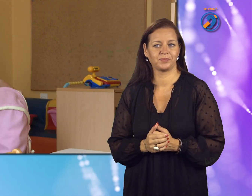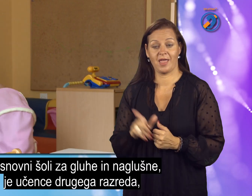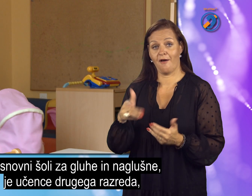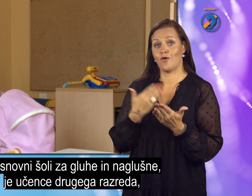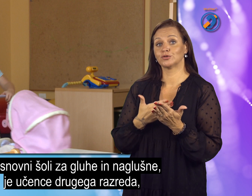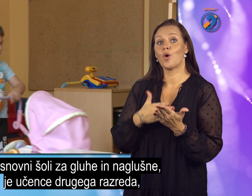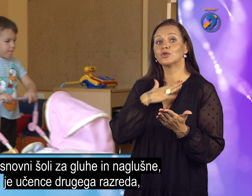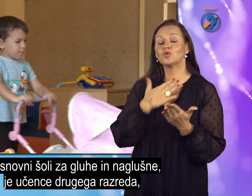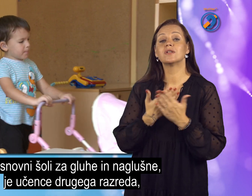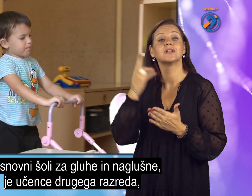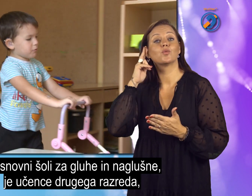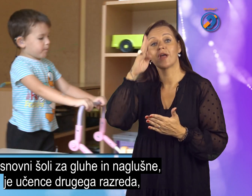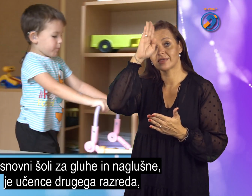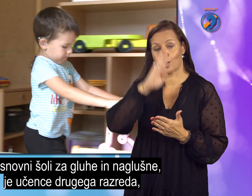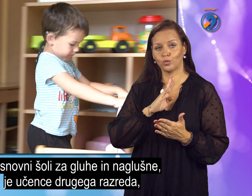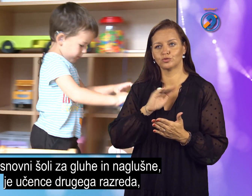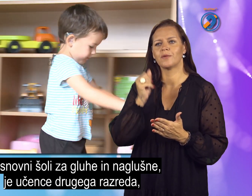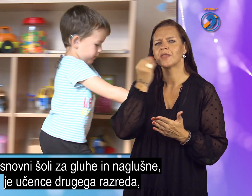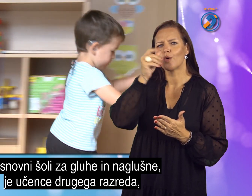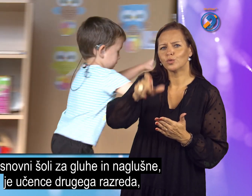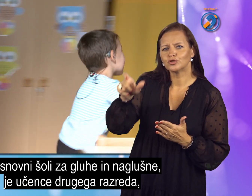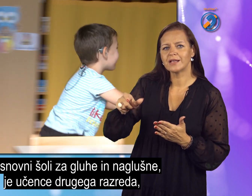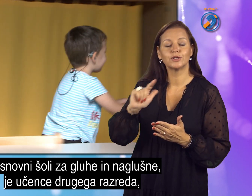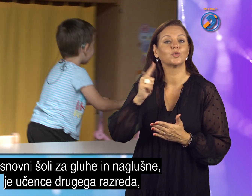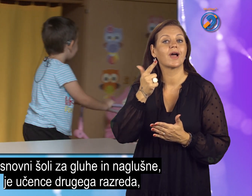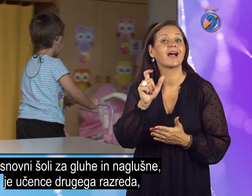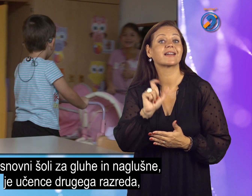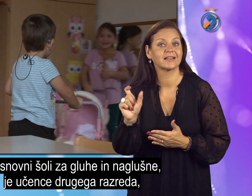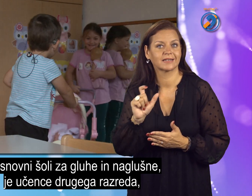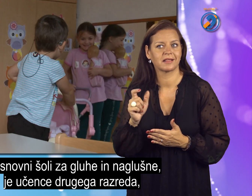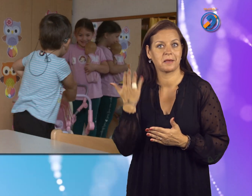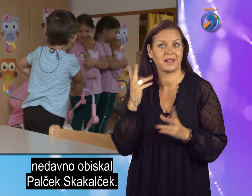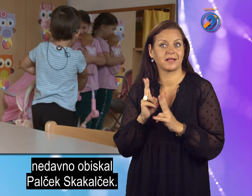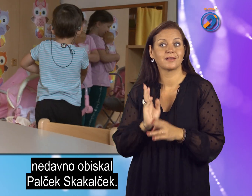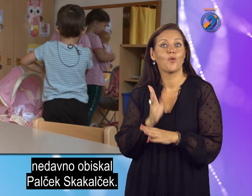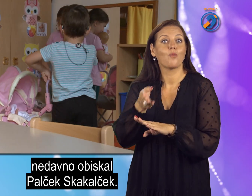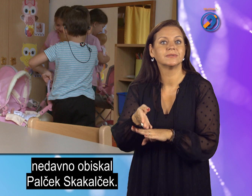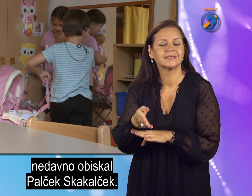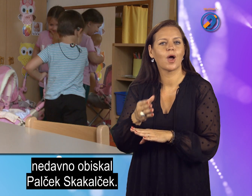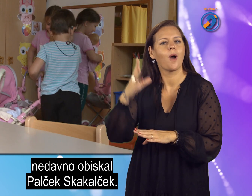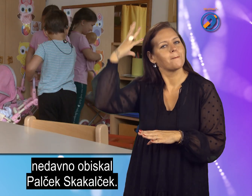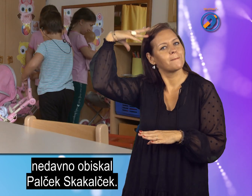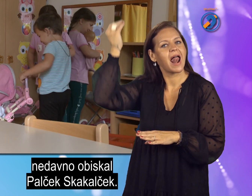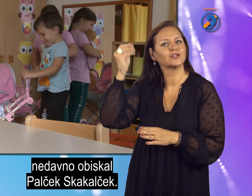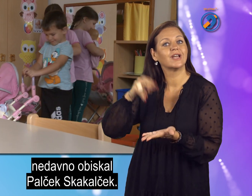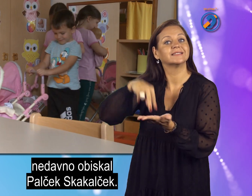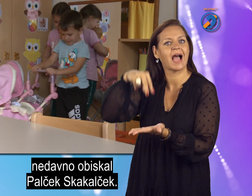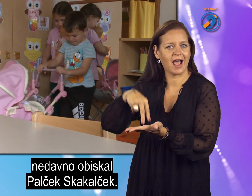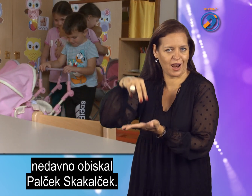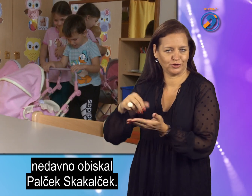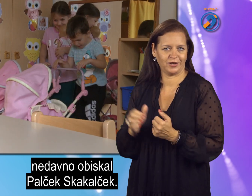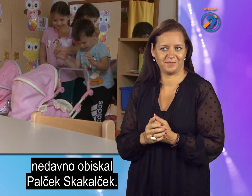zvezkih. V osnovni šoli za gluhe in naglušne je učence 2. razreda nedavno obiskal